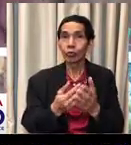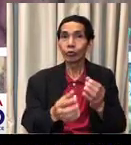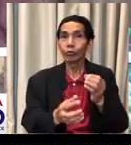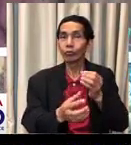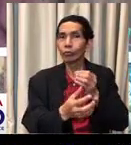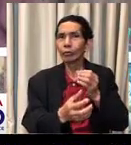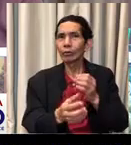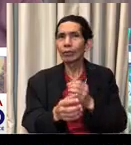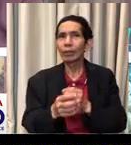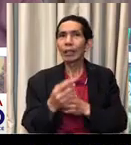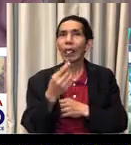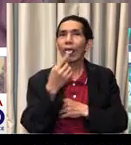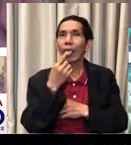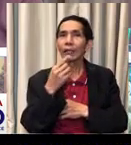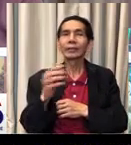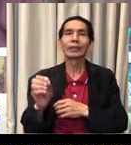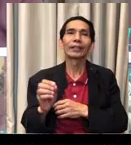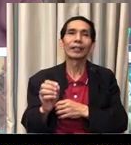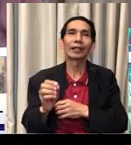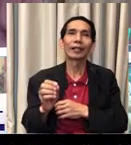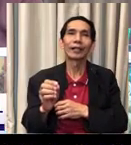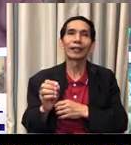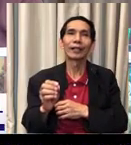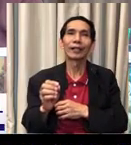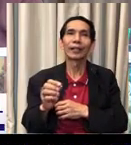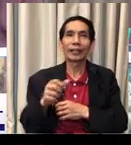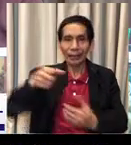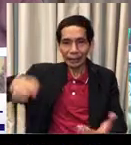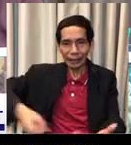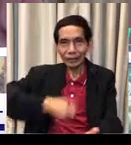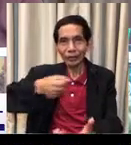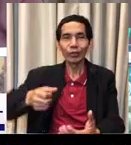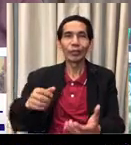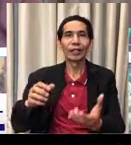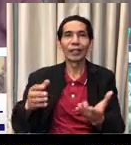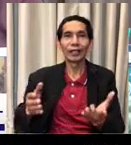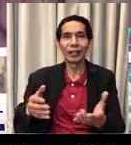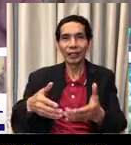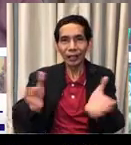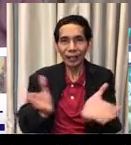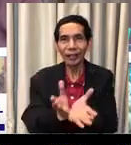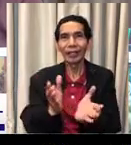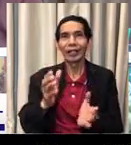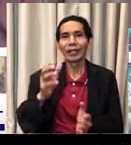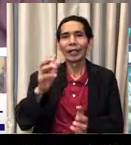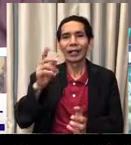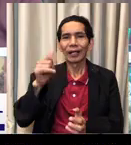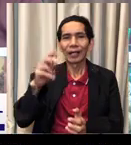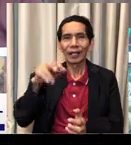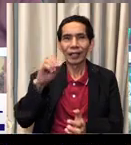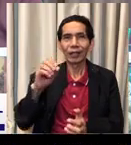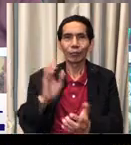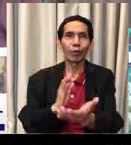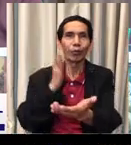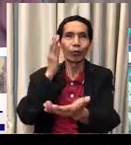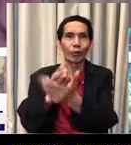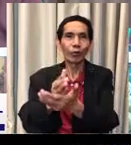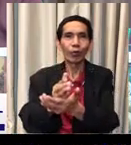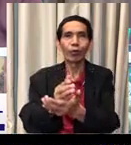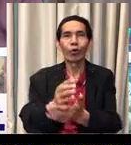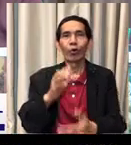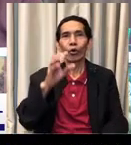ha? Dila, lechong kawali, kamto, pumunta kayo sa